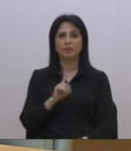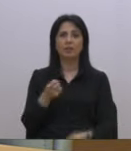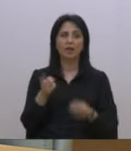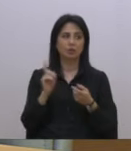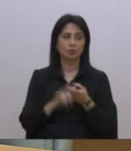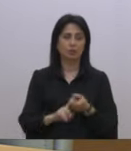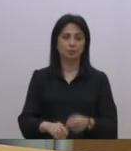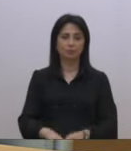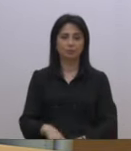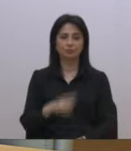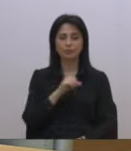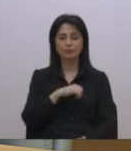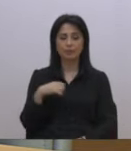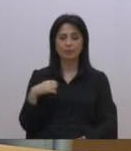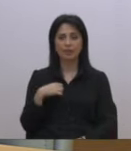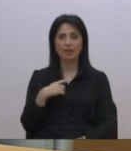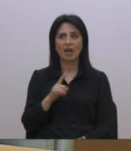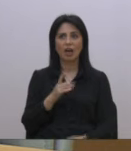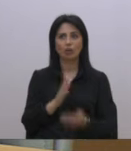შეეხება თვითონ